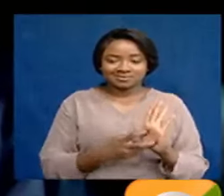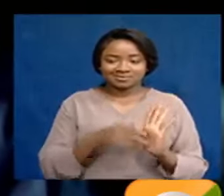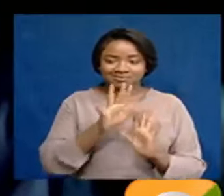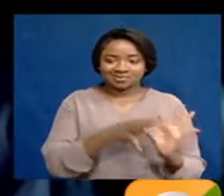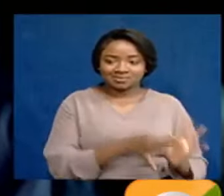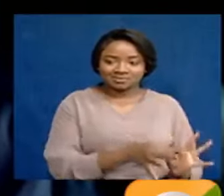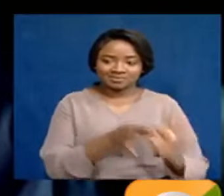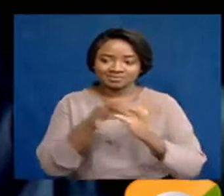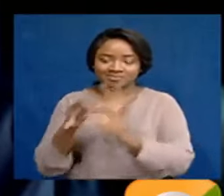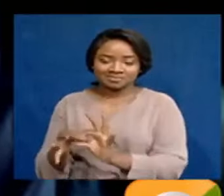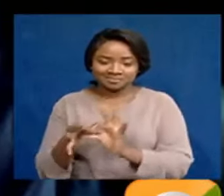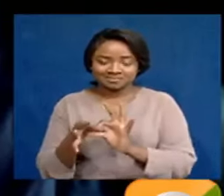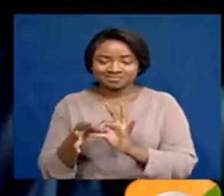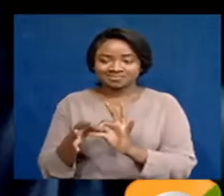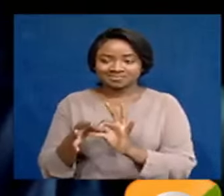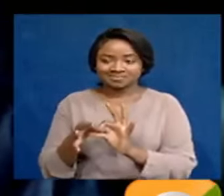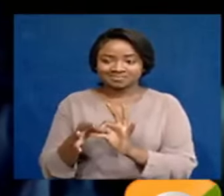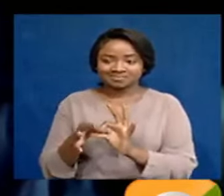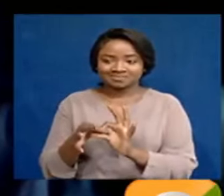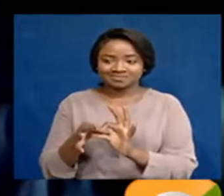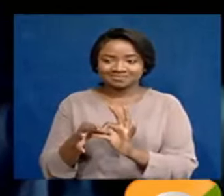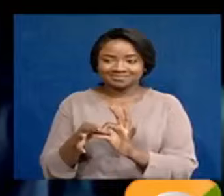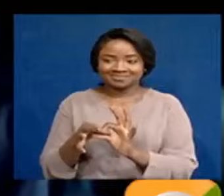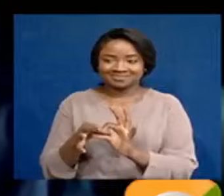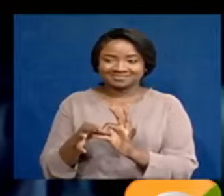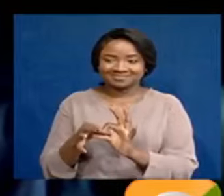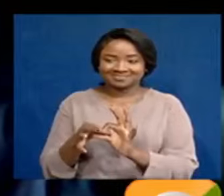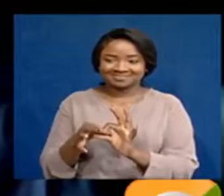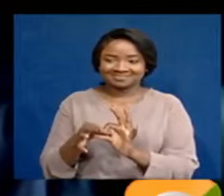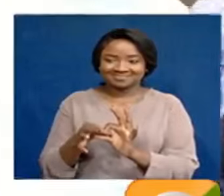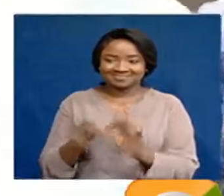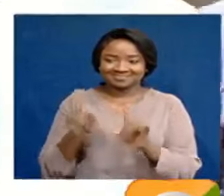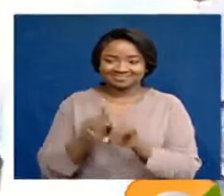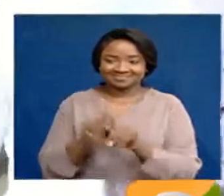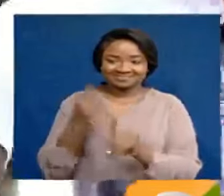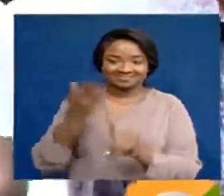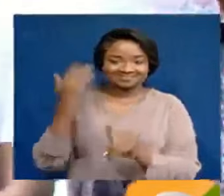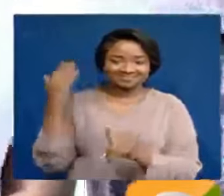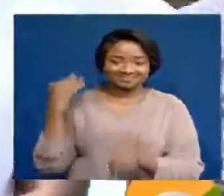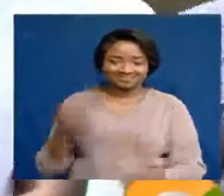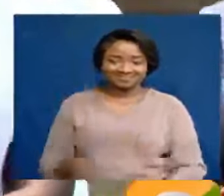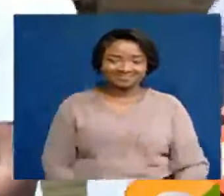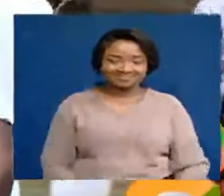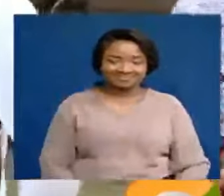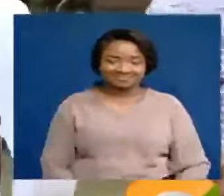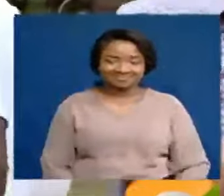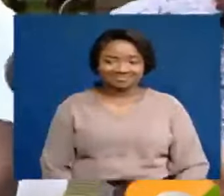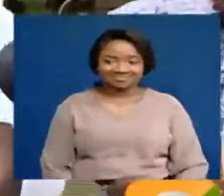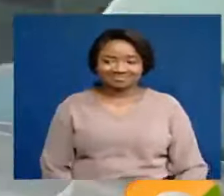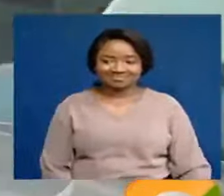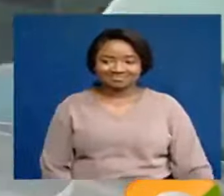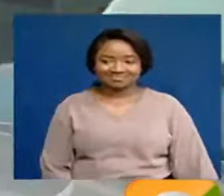to the tenure of the principal as it were then. Emmanuel Toru, Ninga Citizen,